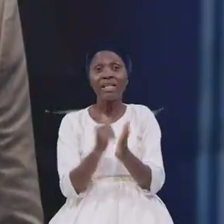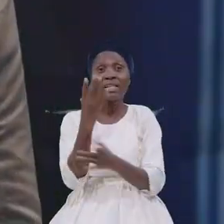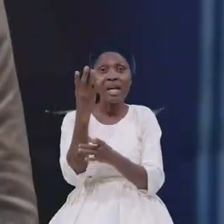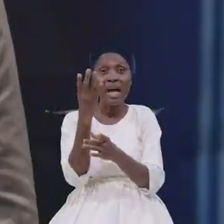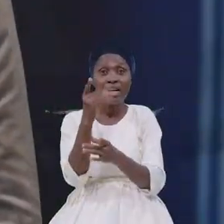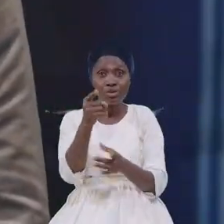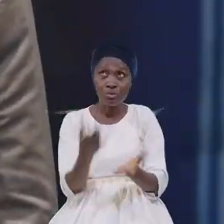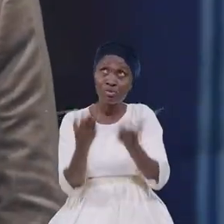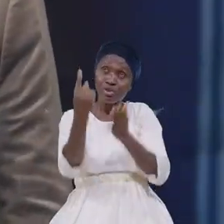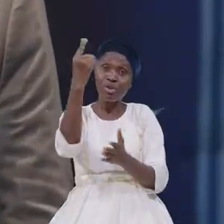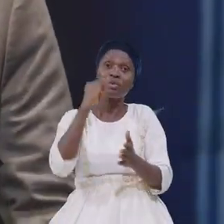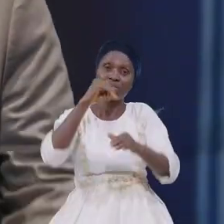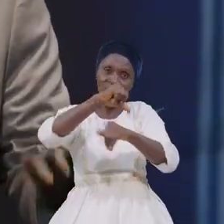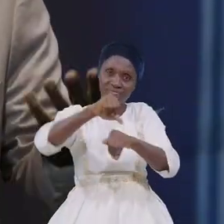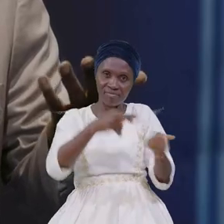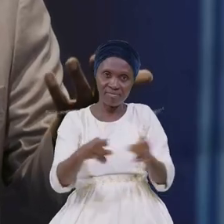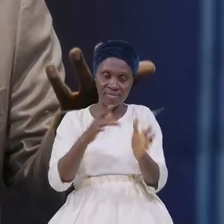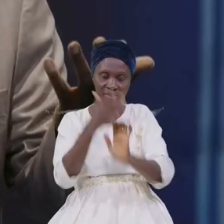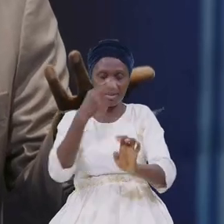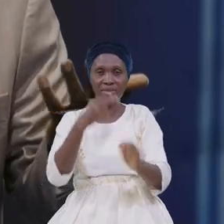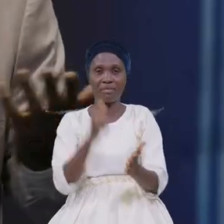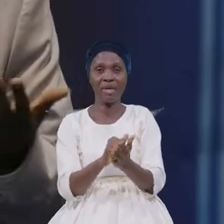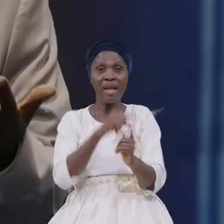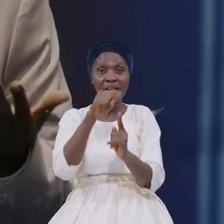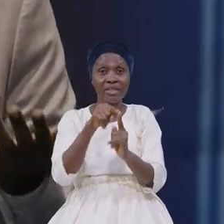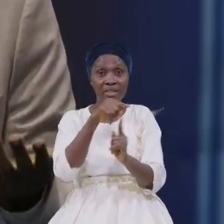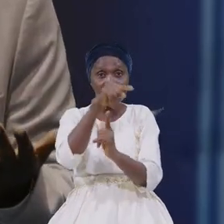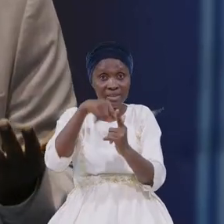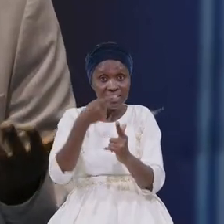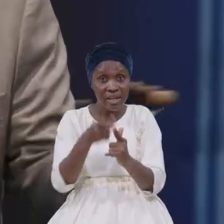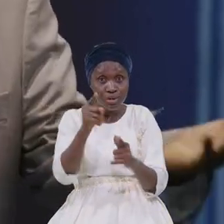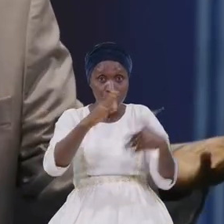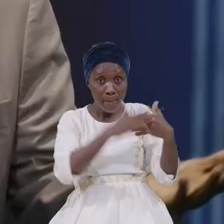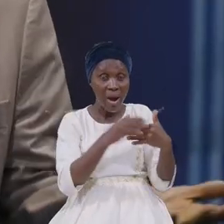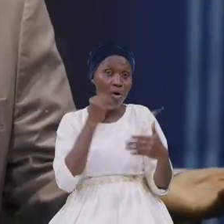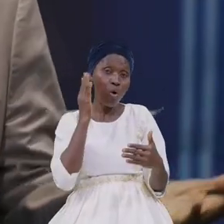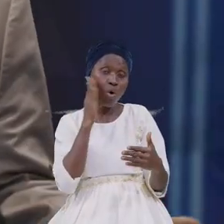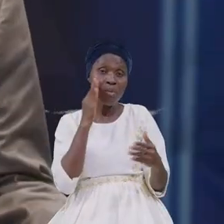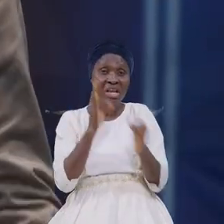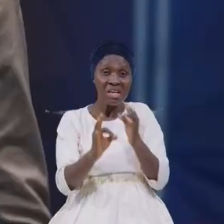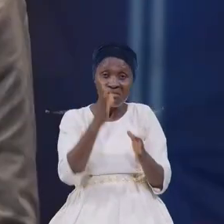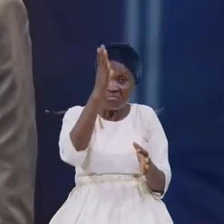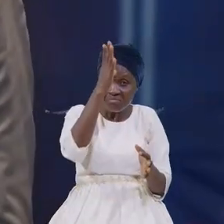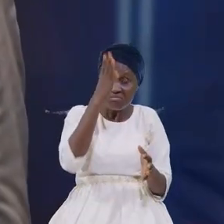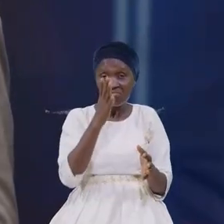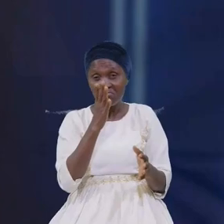est ointe. Et vous allez retourner à la maison. Si papa est malade, si maman est malade,